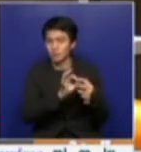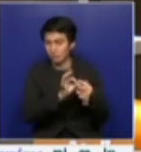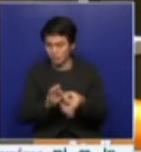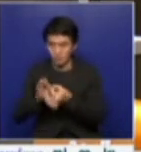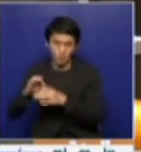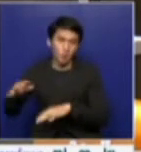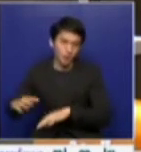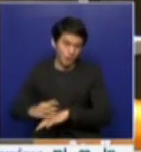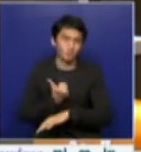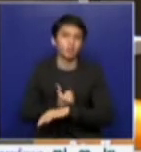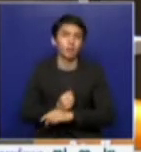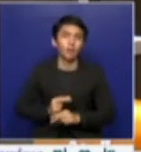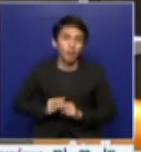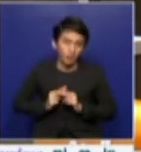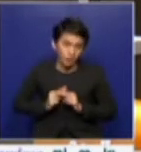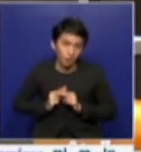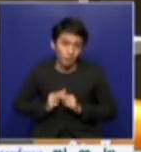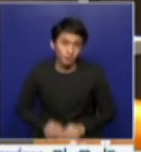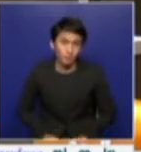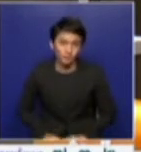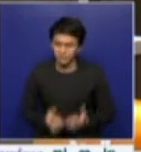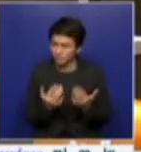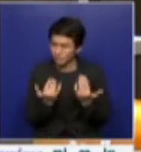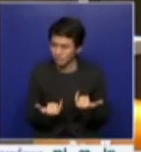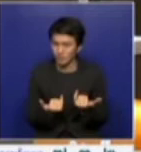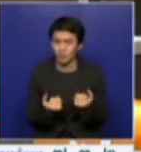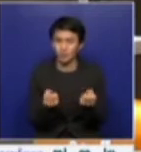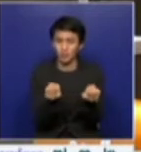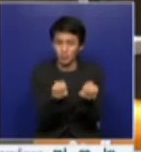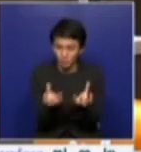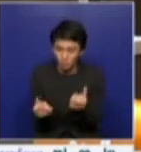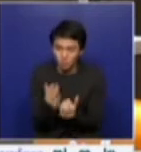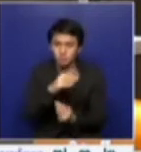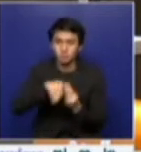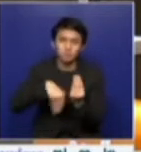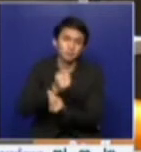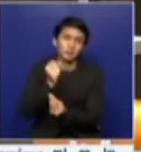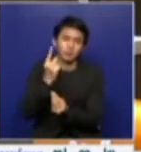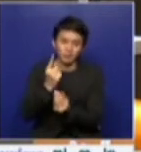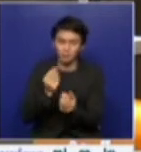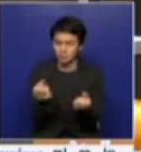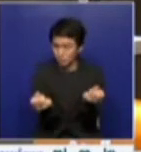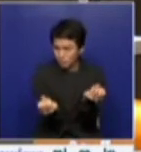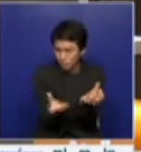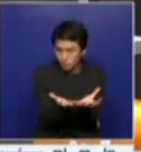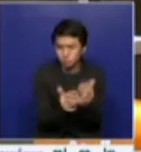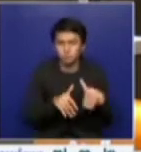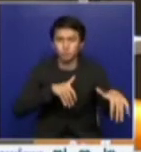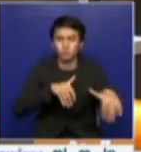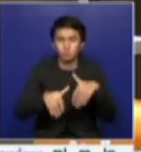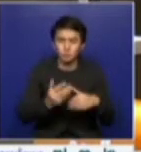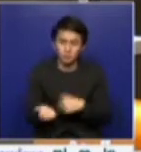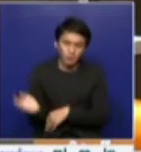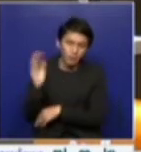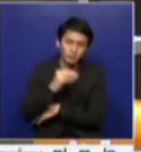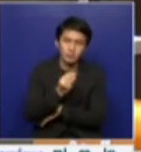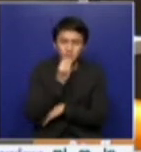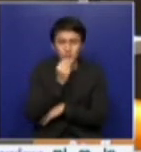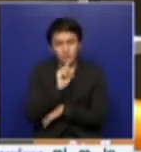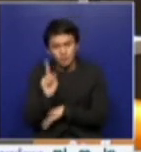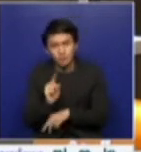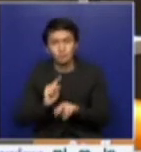สืบทอดอำนาจสร้างความเสียหายต่อระบบเศรษฐกิจต่อความเป็นอยู่ของพี่น้องประชาชน